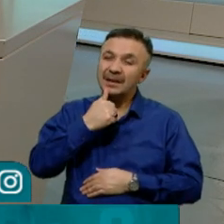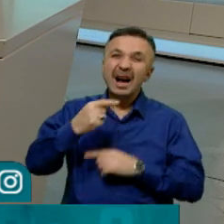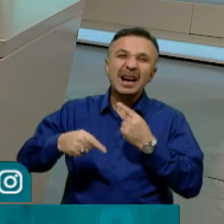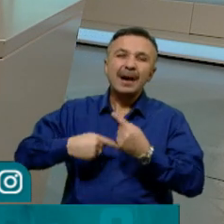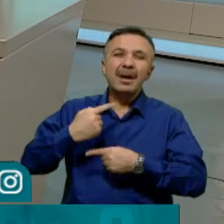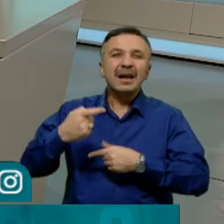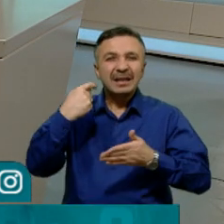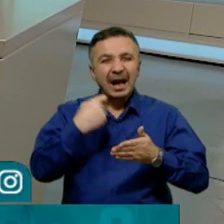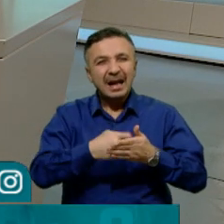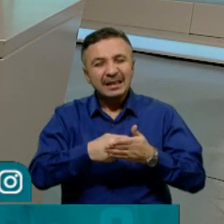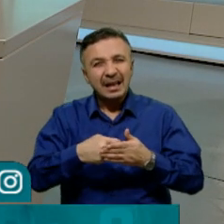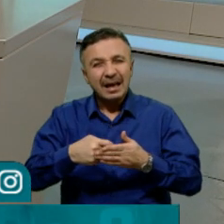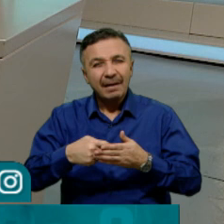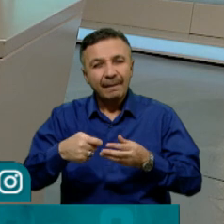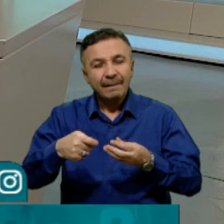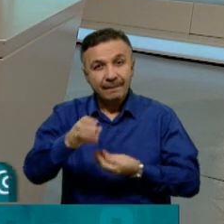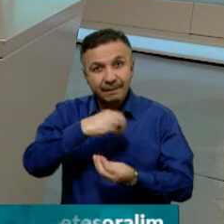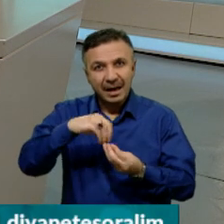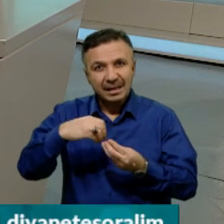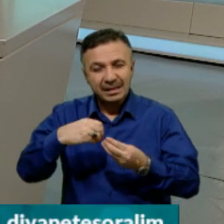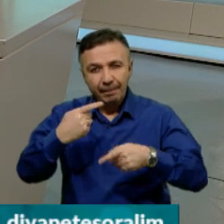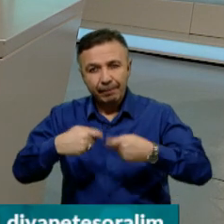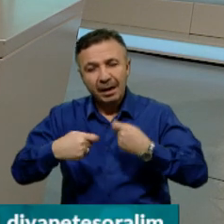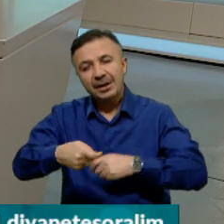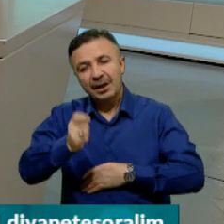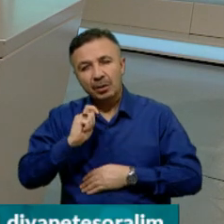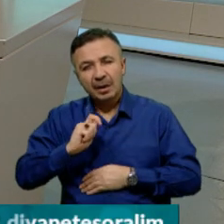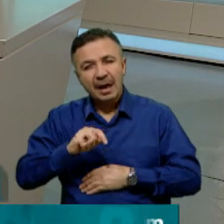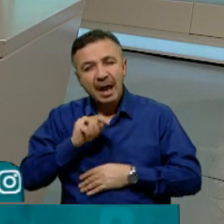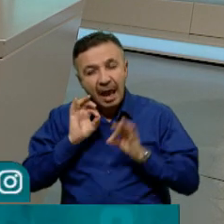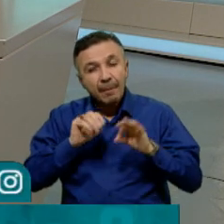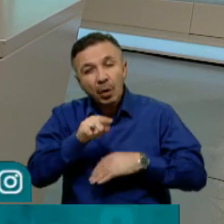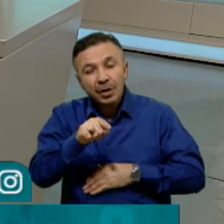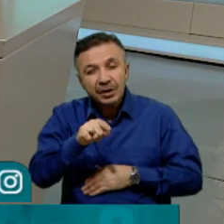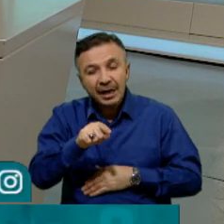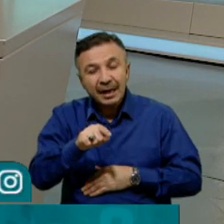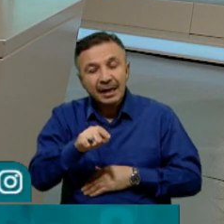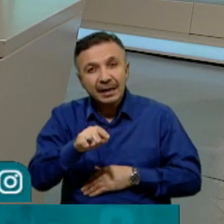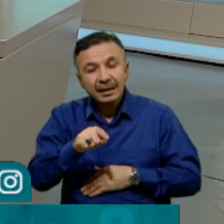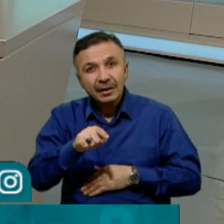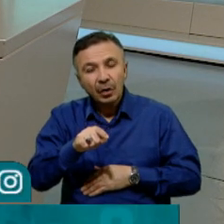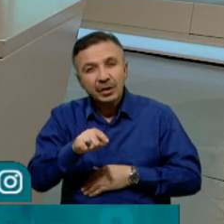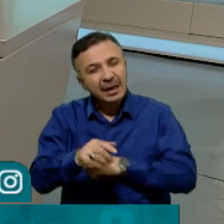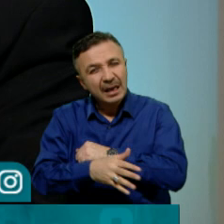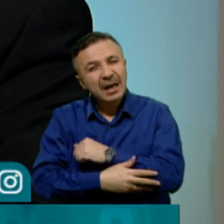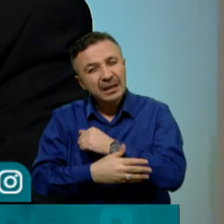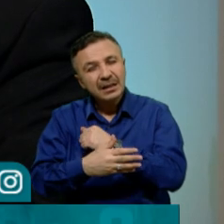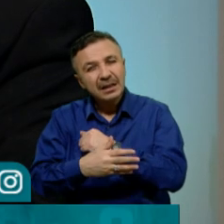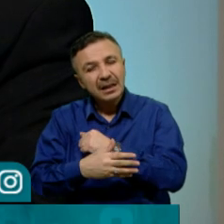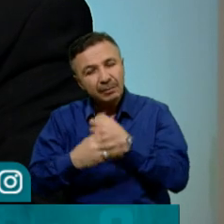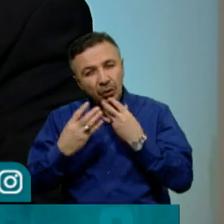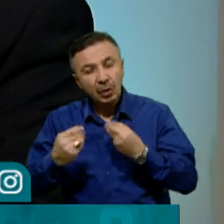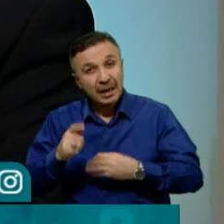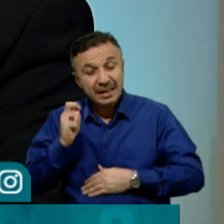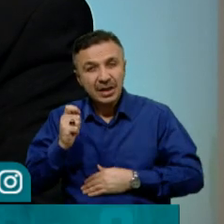alıyorlar burada Hem o işe tevessül eden gerçek kişi sorumlu